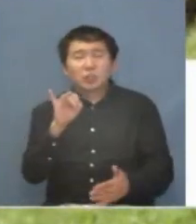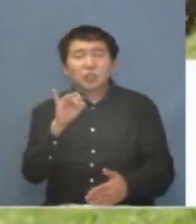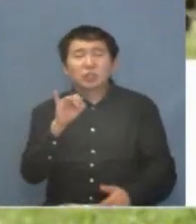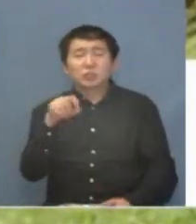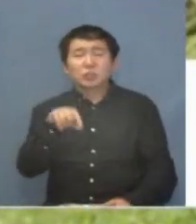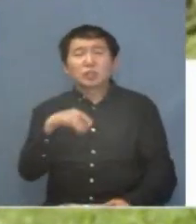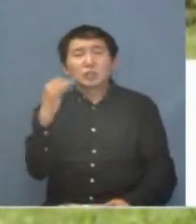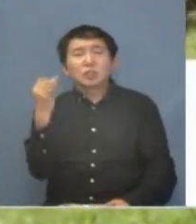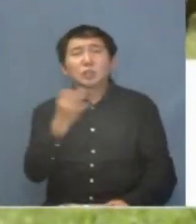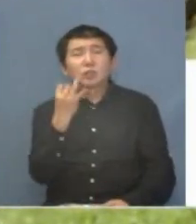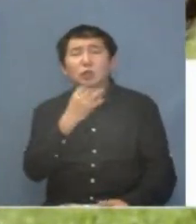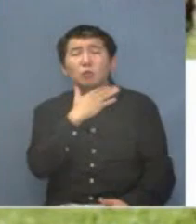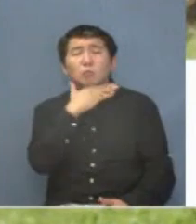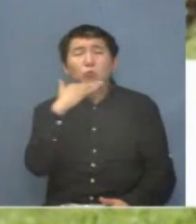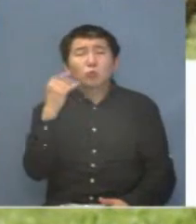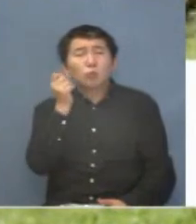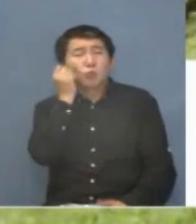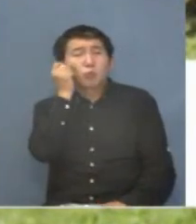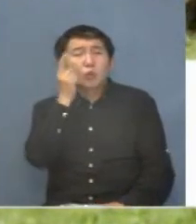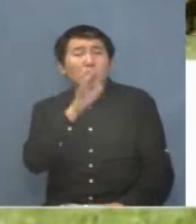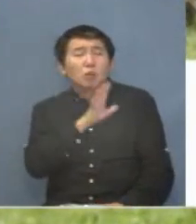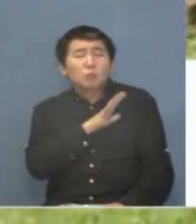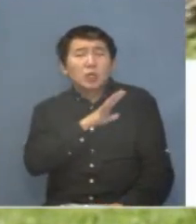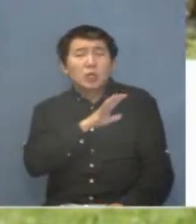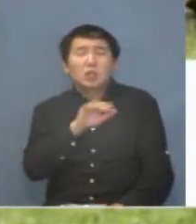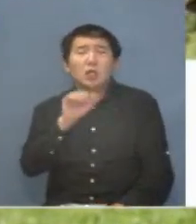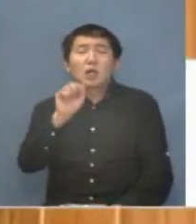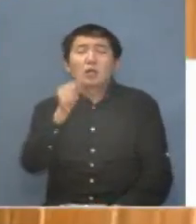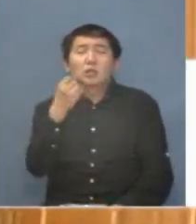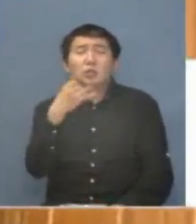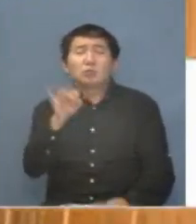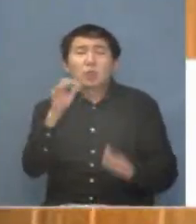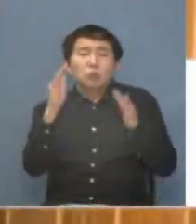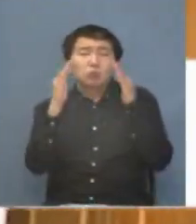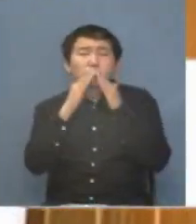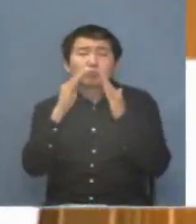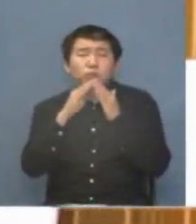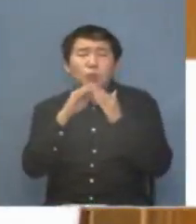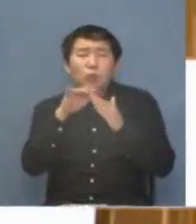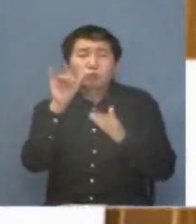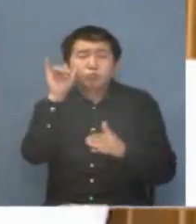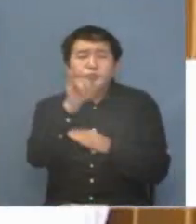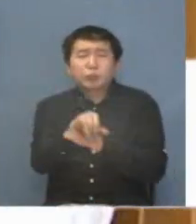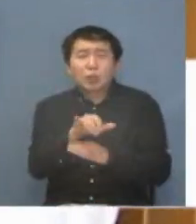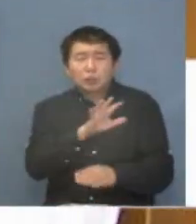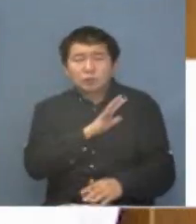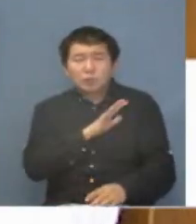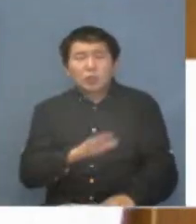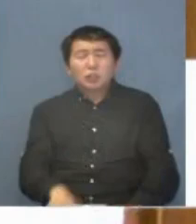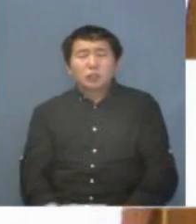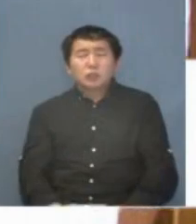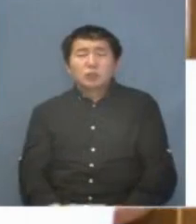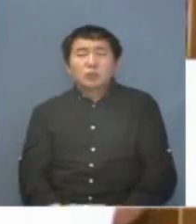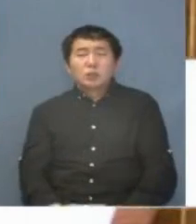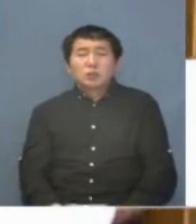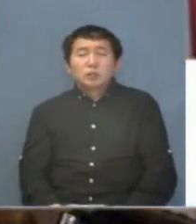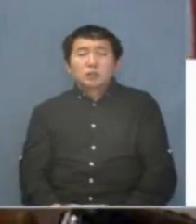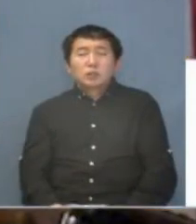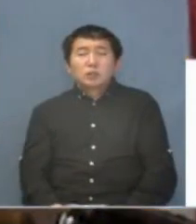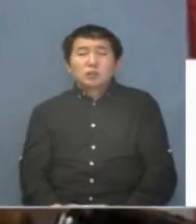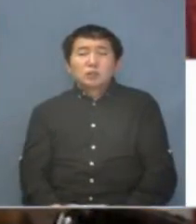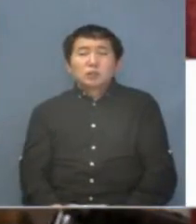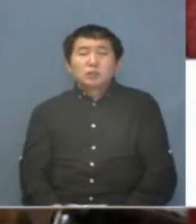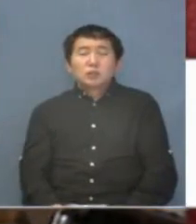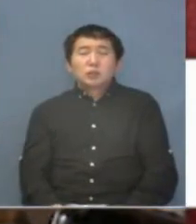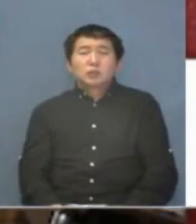қызықты ақпараттар білдік. Сонымен қатар Абайдың үйіне де кіріп шықтық. Сол жағалаудағы музей қорық қызметкерлері келушілерді ақынның бай